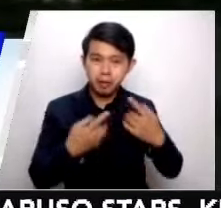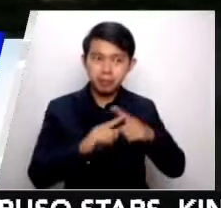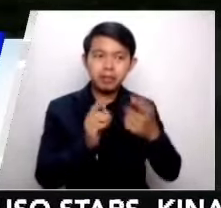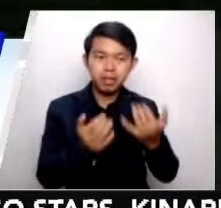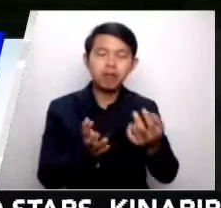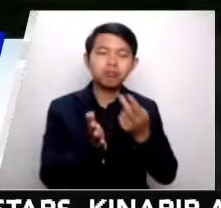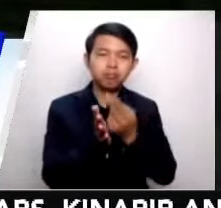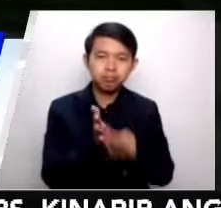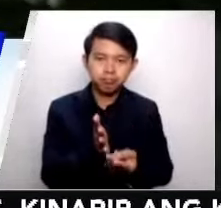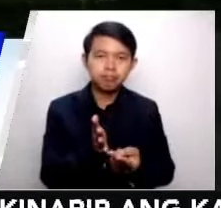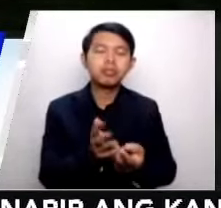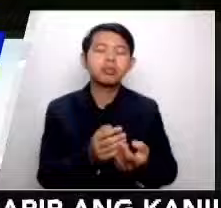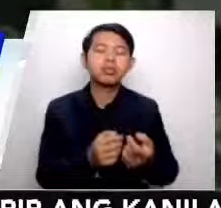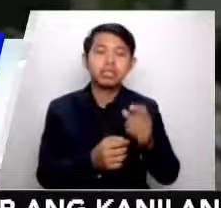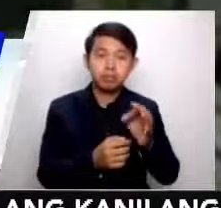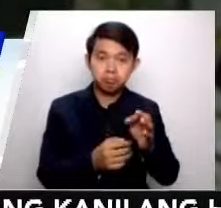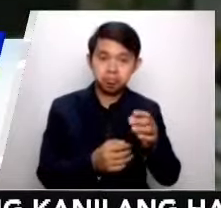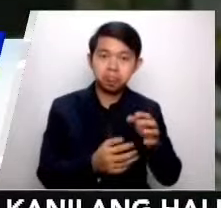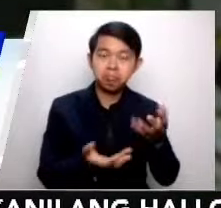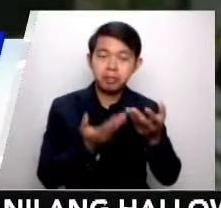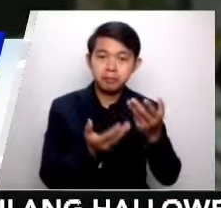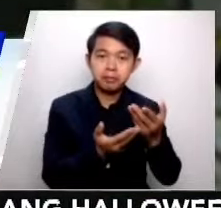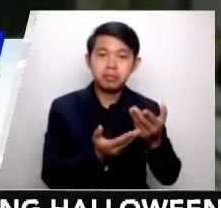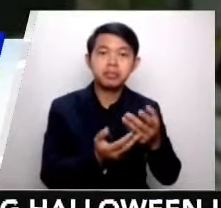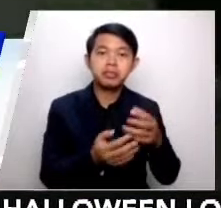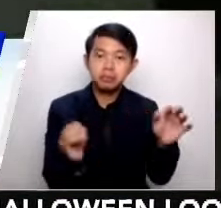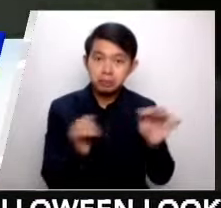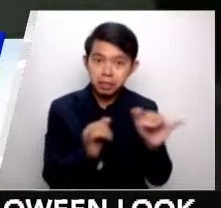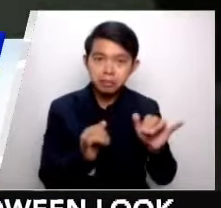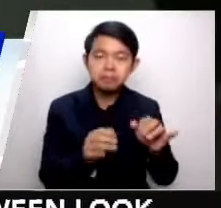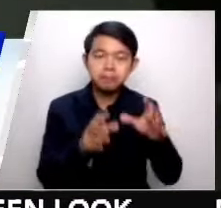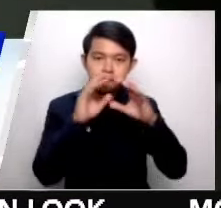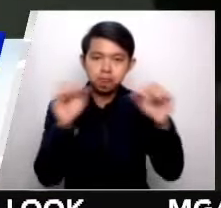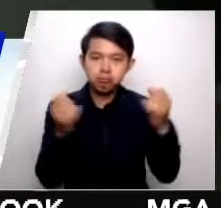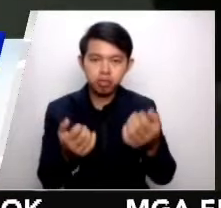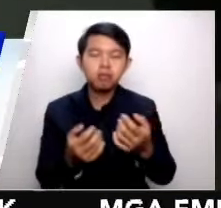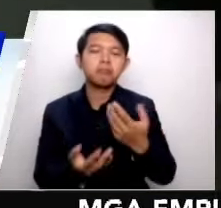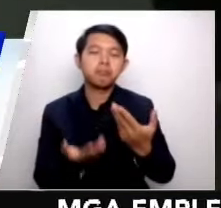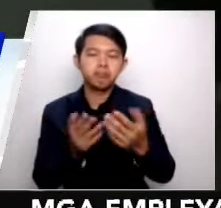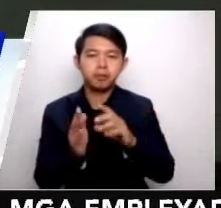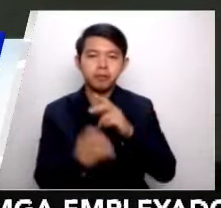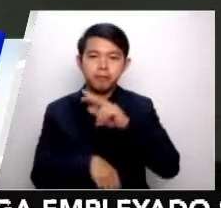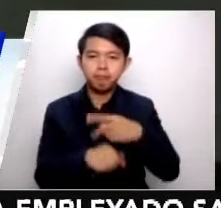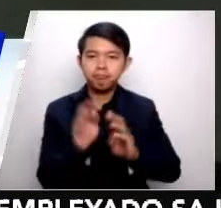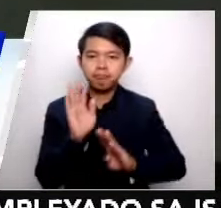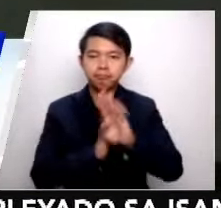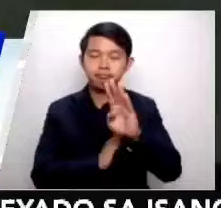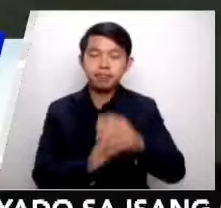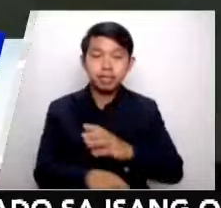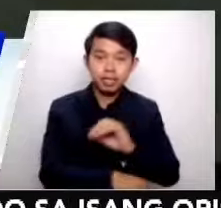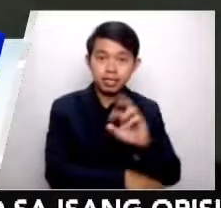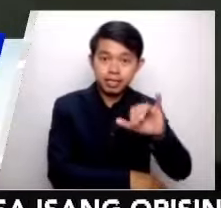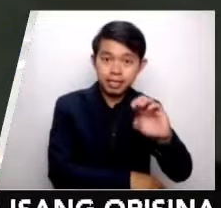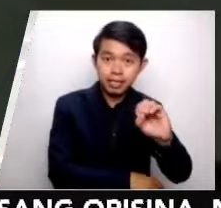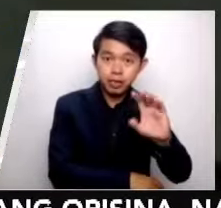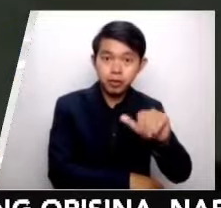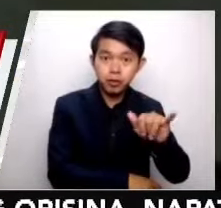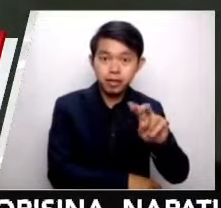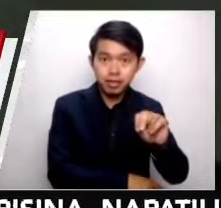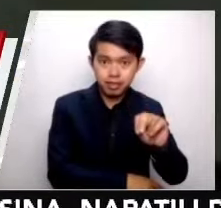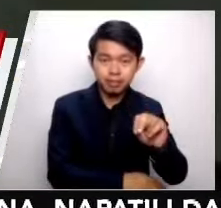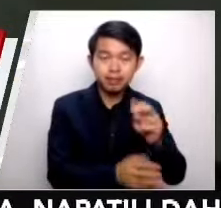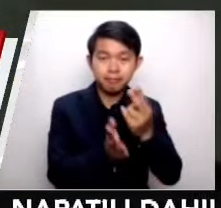siguro natin mararanasan yung ganito kahirap. Dinagsari ng fans ang puntod ng aktor na si Rico Yan. Saya na kasi nakikita man dami yung parang